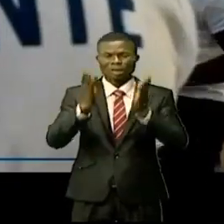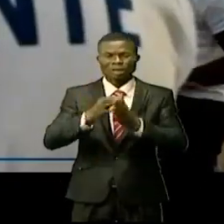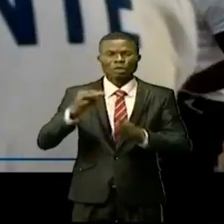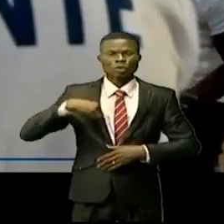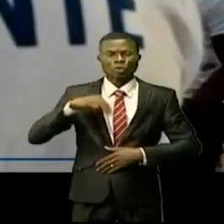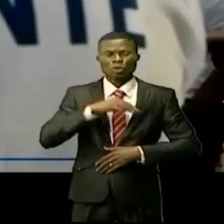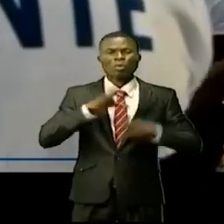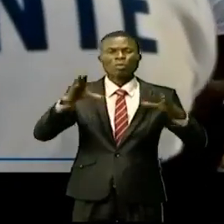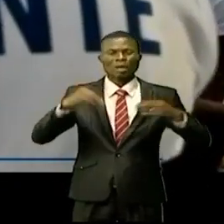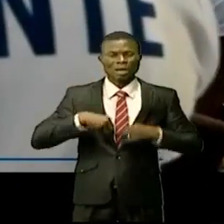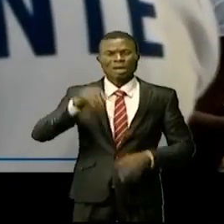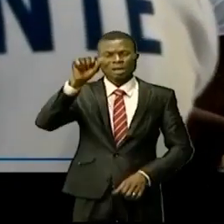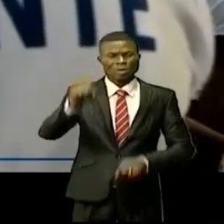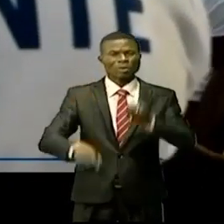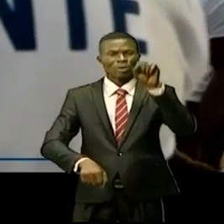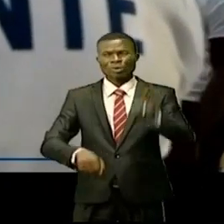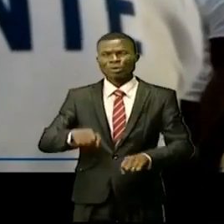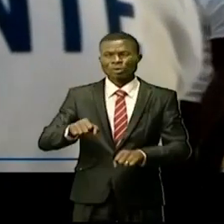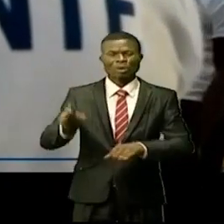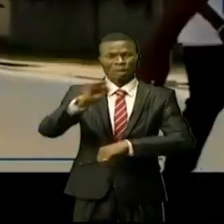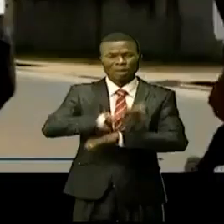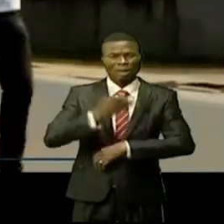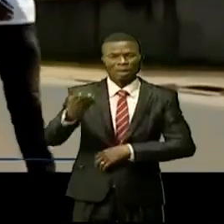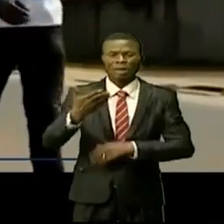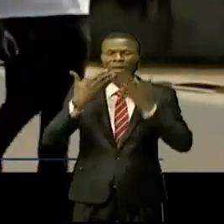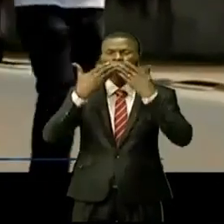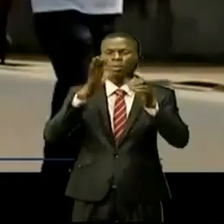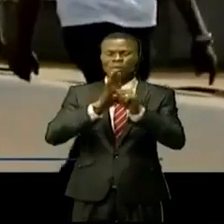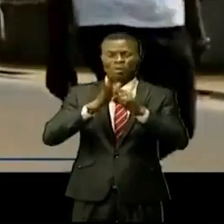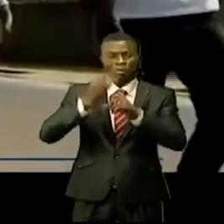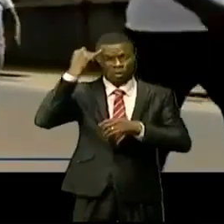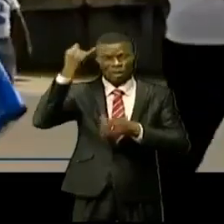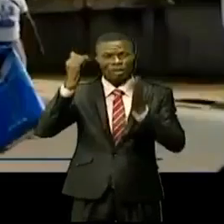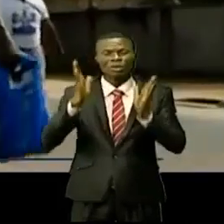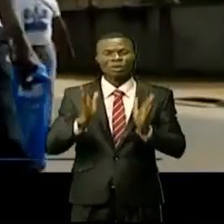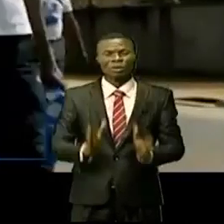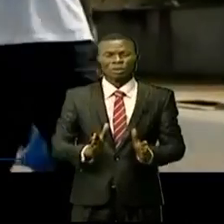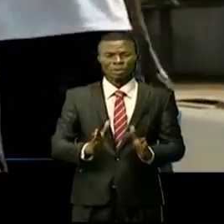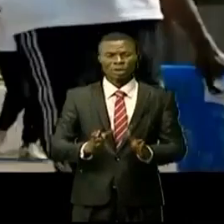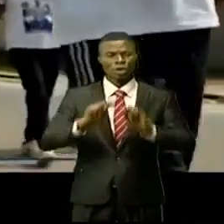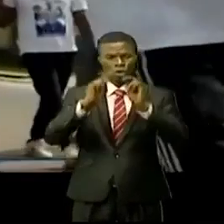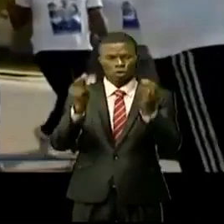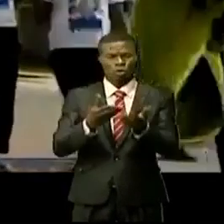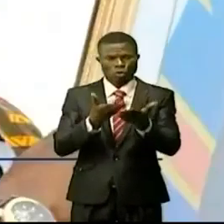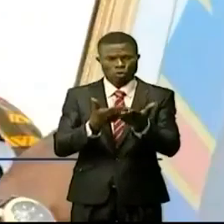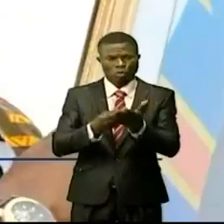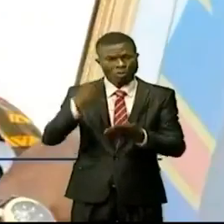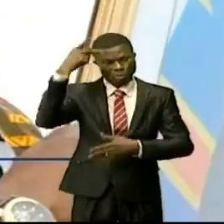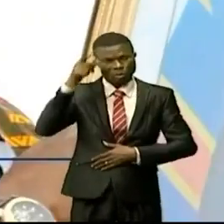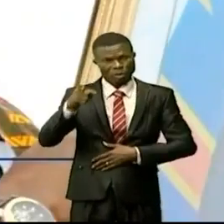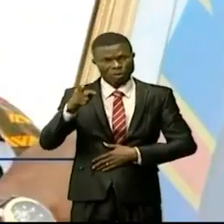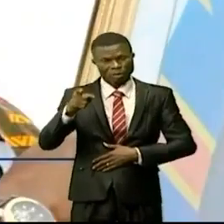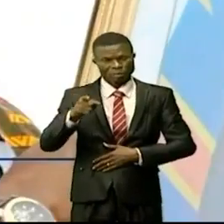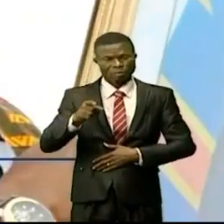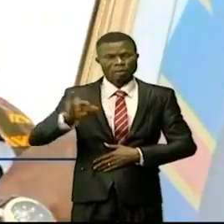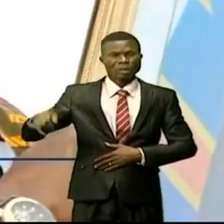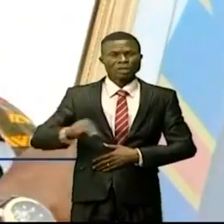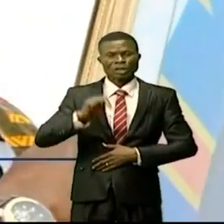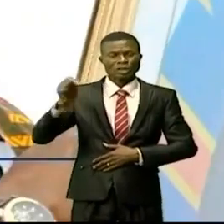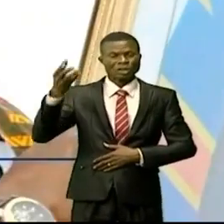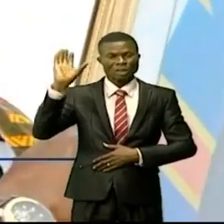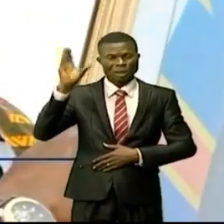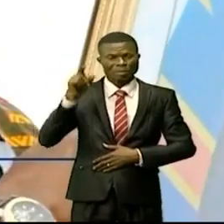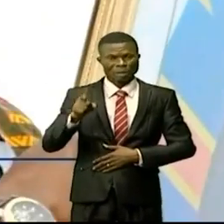ont accepté cette marche ce jour et remercie les initiateurs de la FART, en l'occurrence M. Jean-Pierre Kasusula